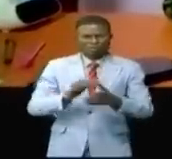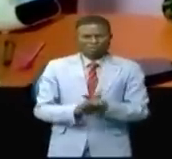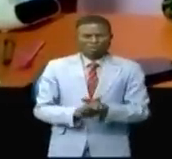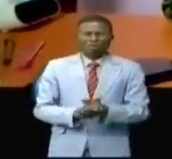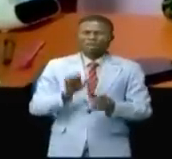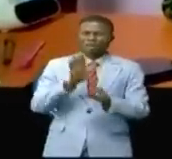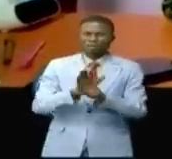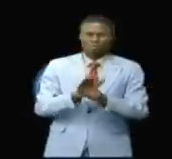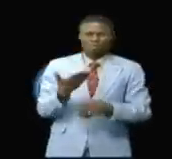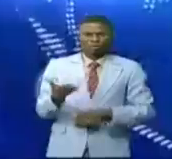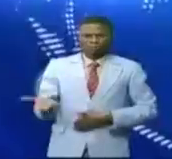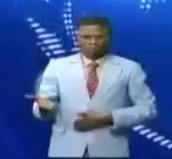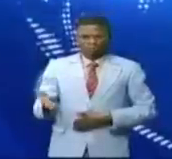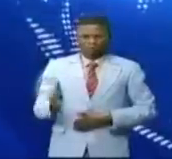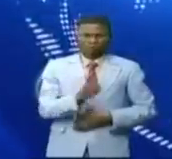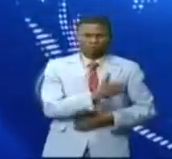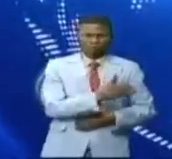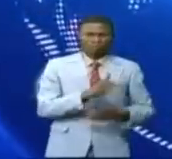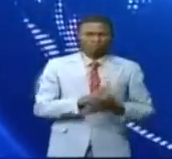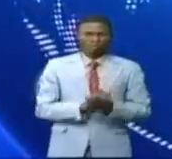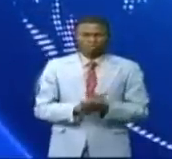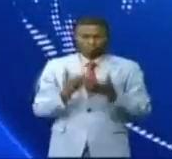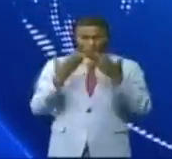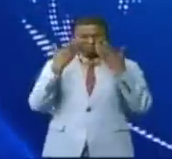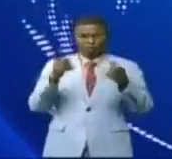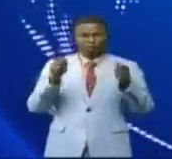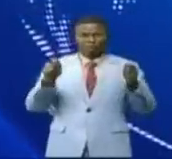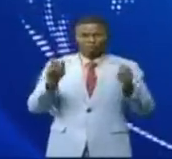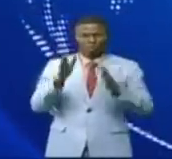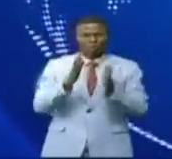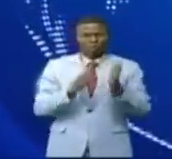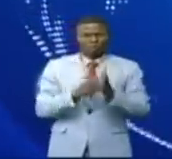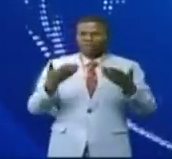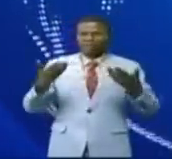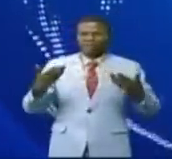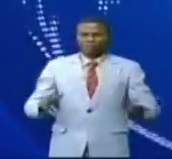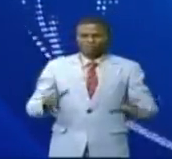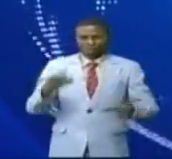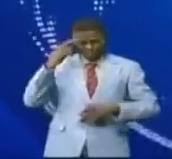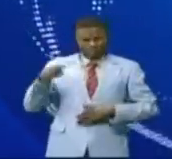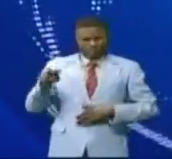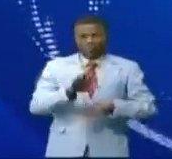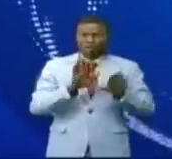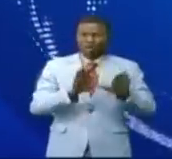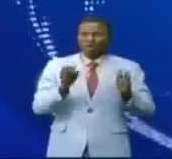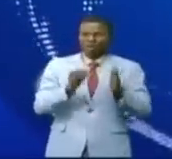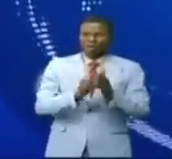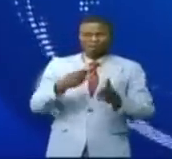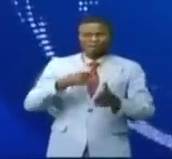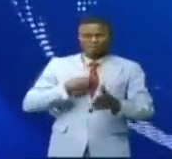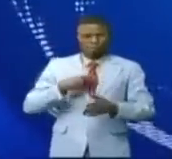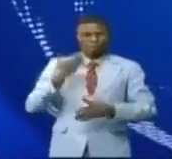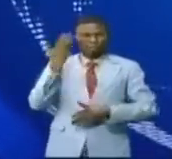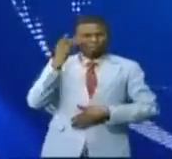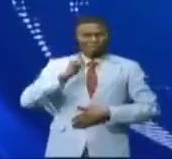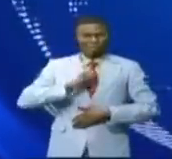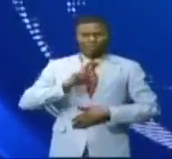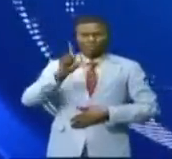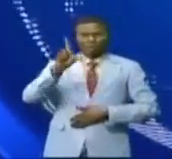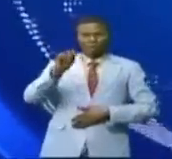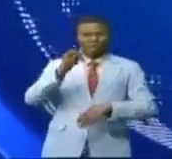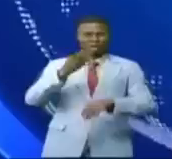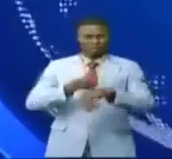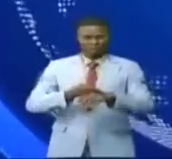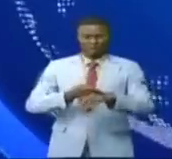passe voilà c'était là l'essentiel de l'actualité proposées dans ce journal